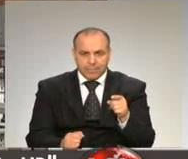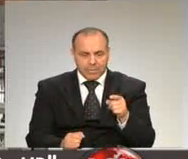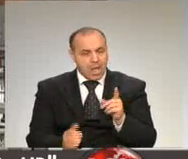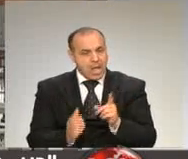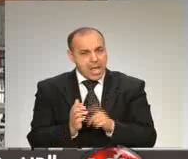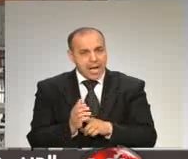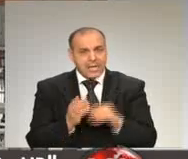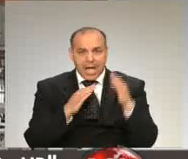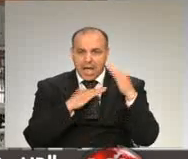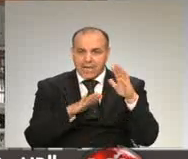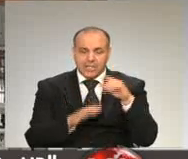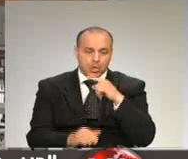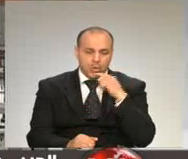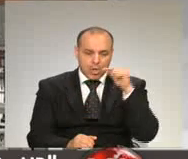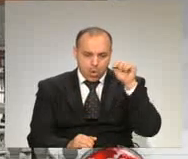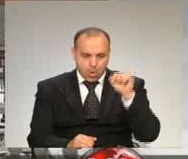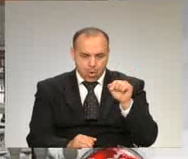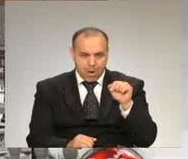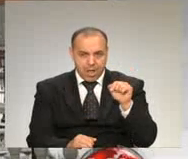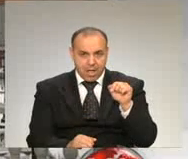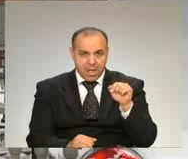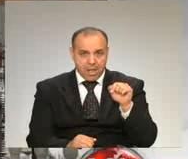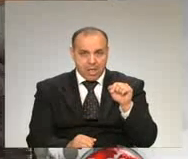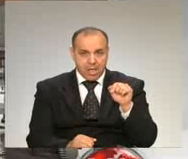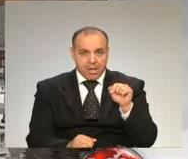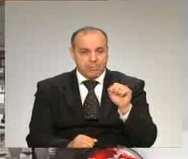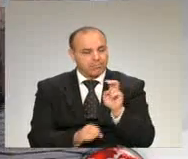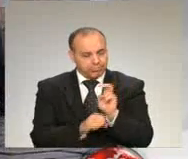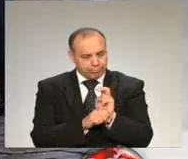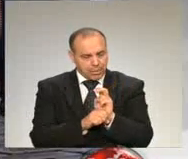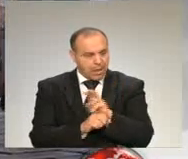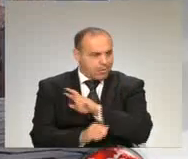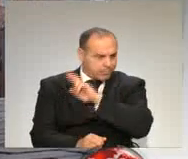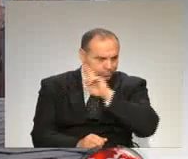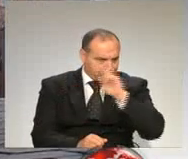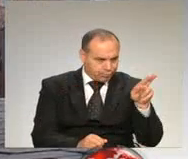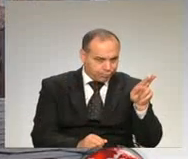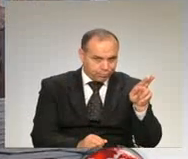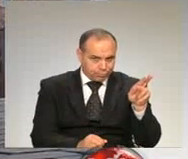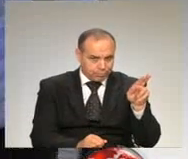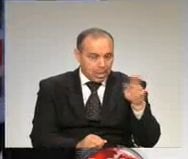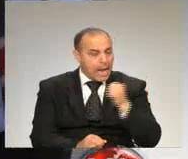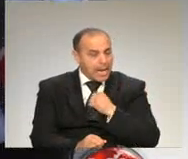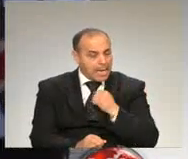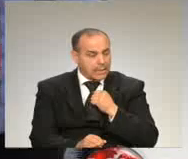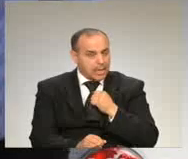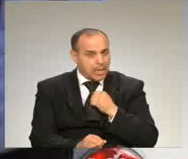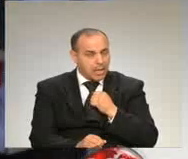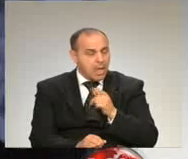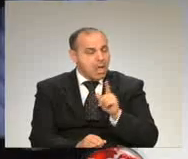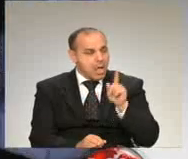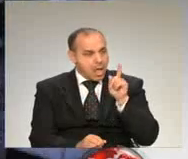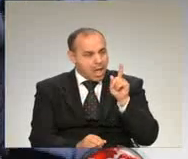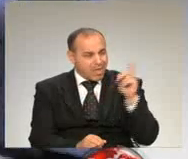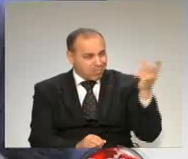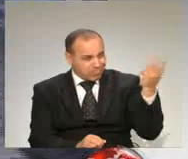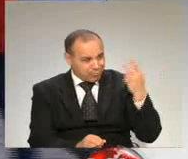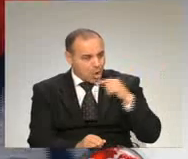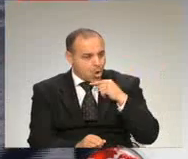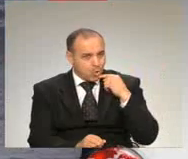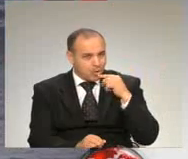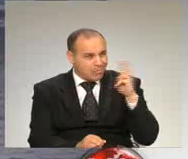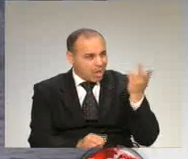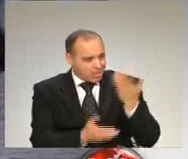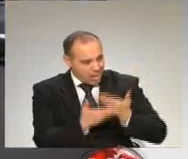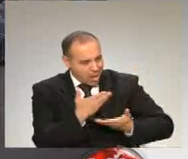أكدت الخارجية الروسية اليوم أن موسكو تحتفظ بحق الرد على هذا التصعيد مع استنكارها لمنطق العقوبات عوض